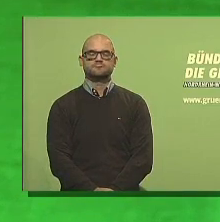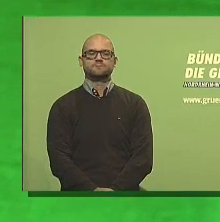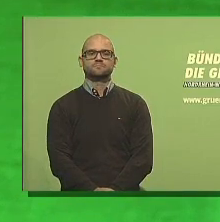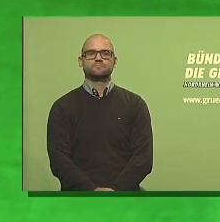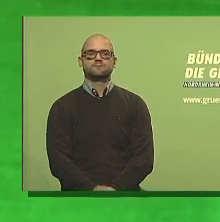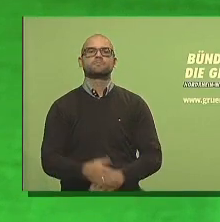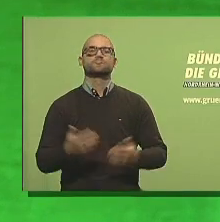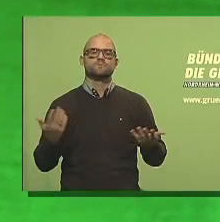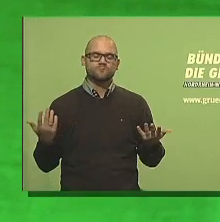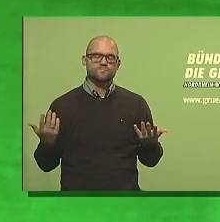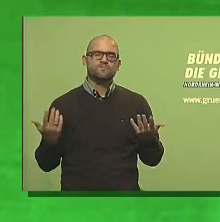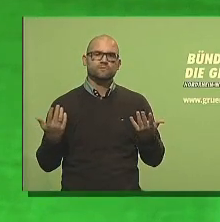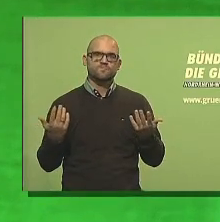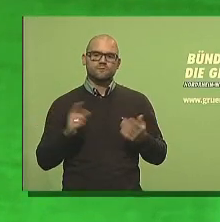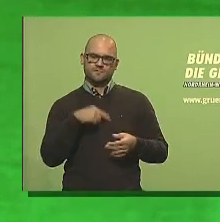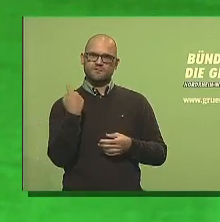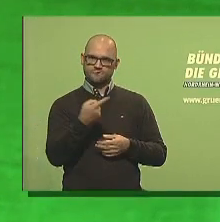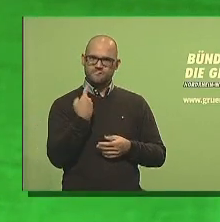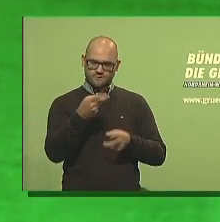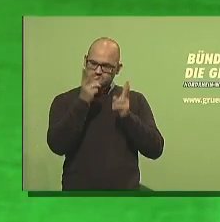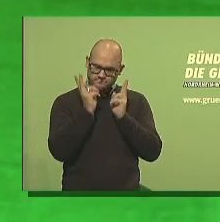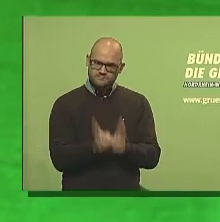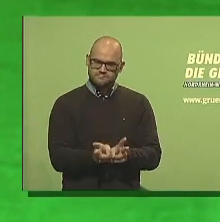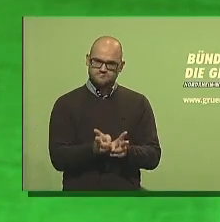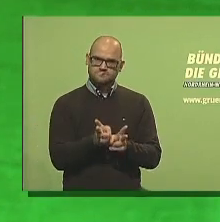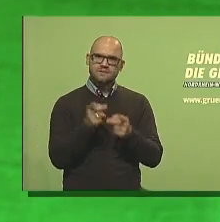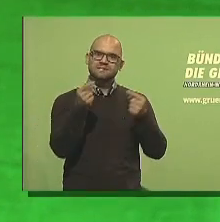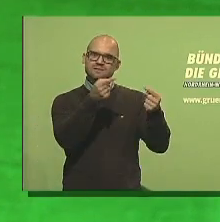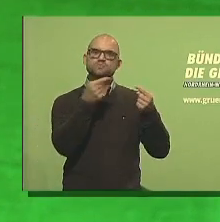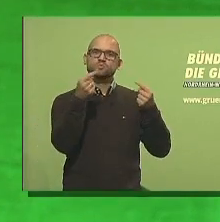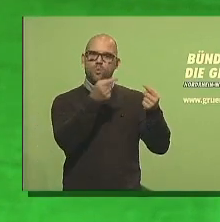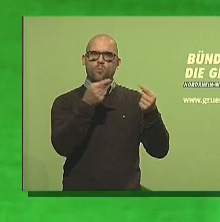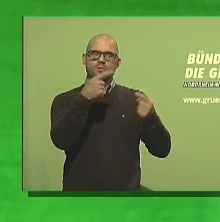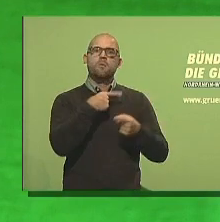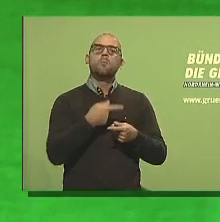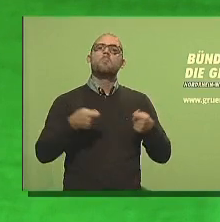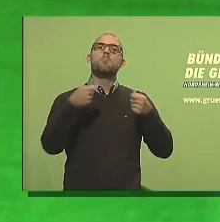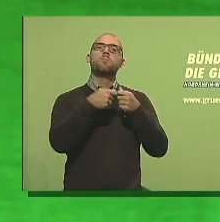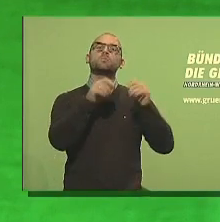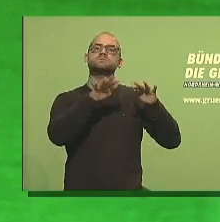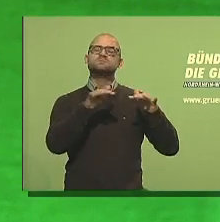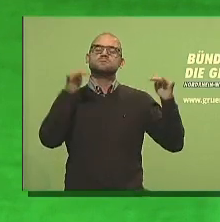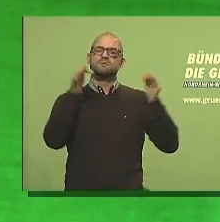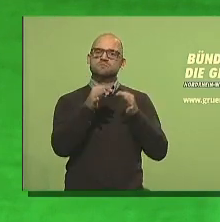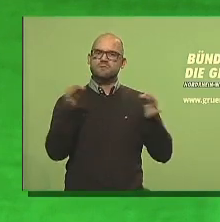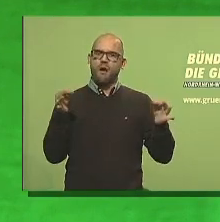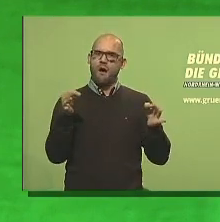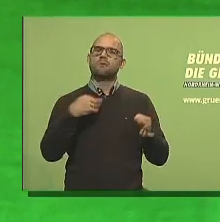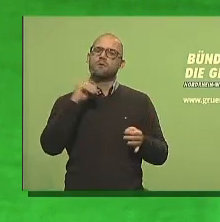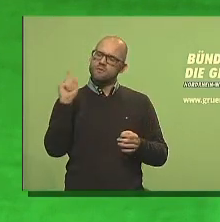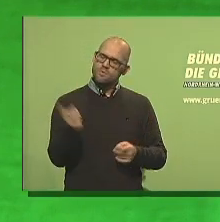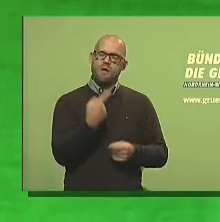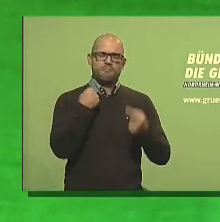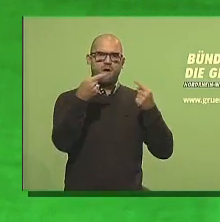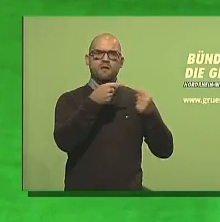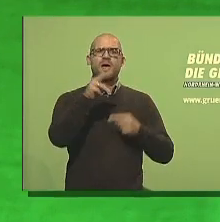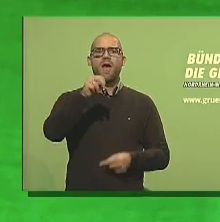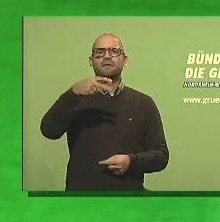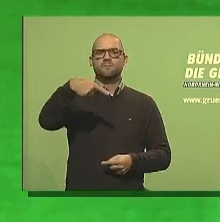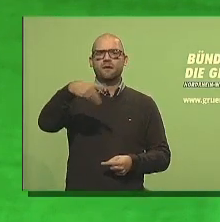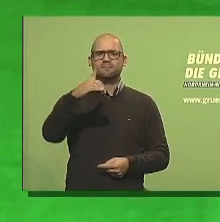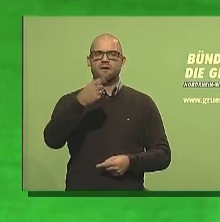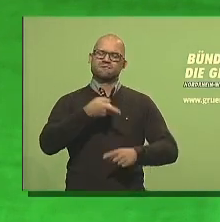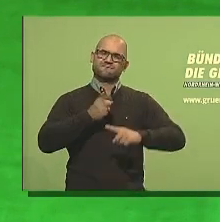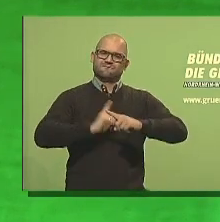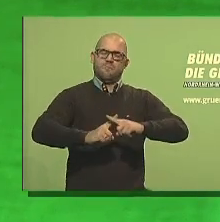wir diskutieren zu Recht auch im Bundestag erneut über ein NPD-Verbot. Und